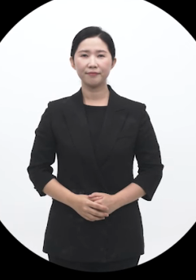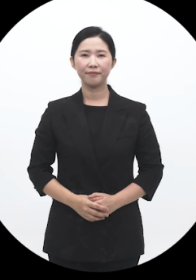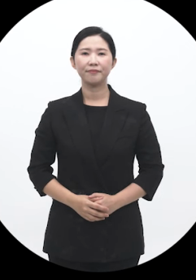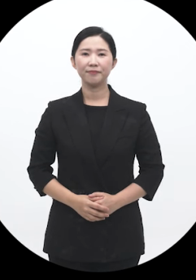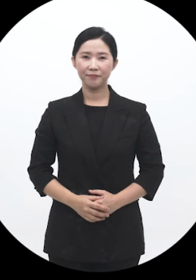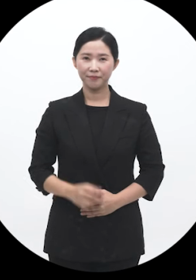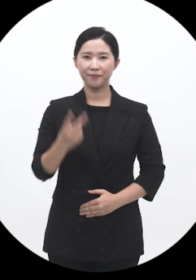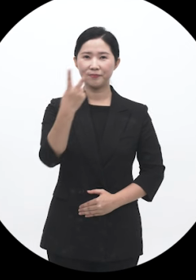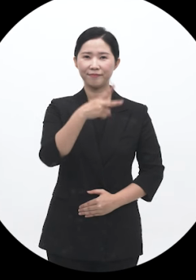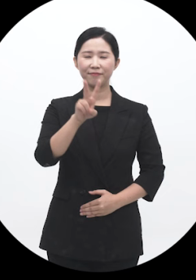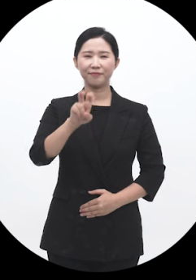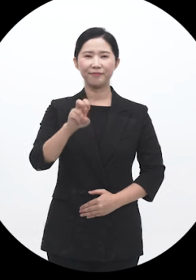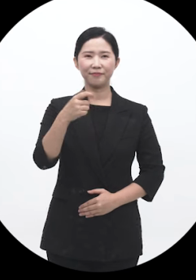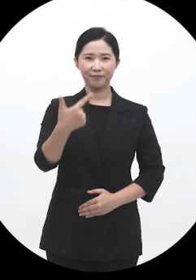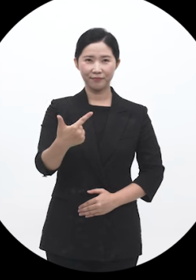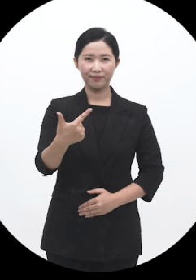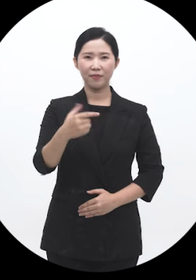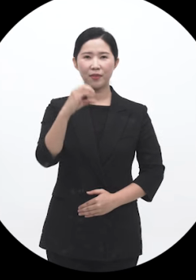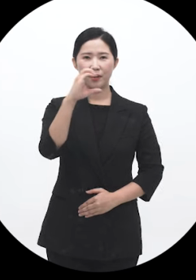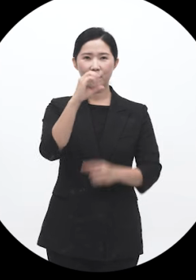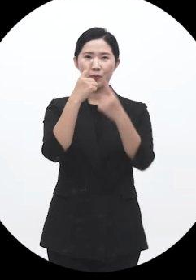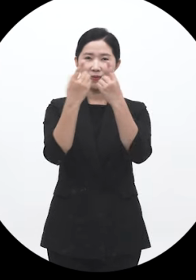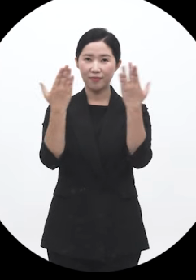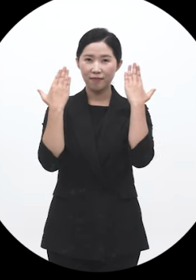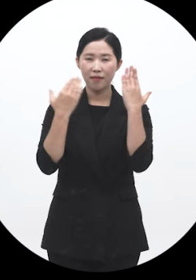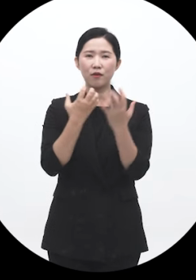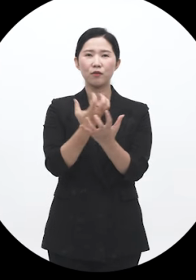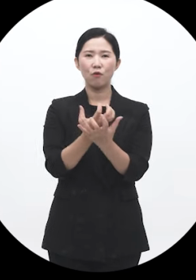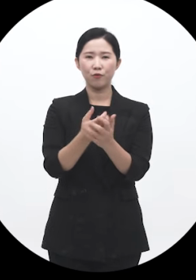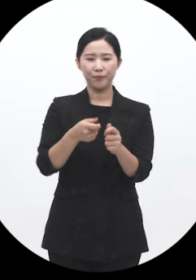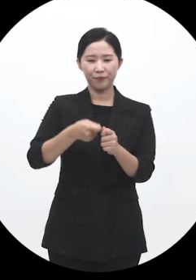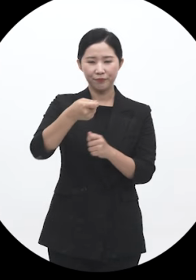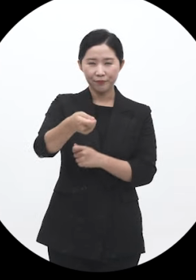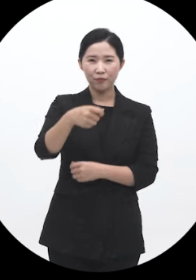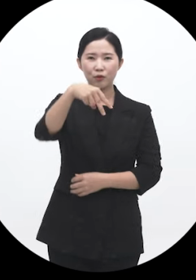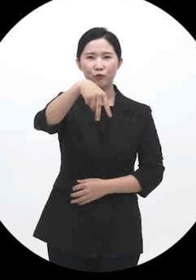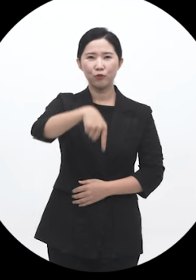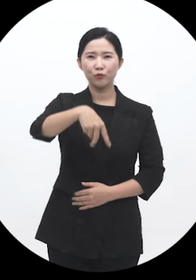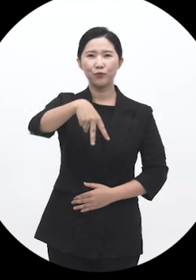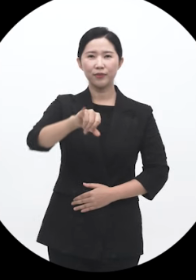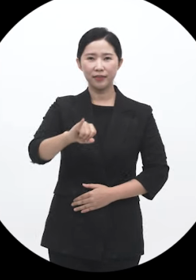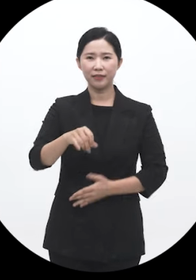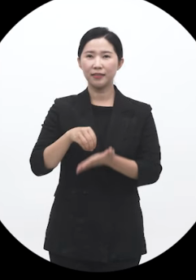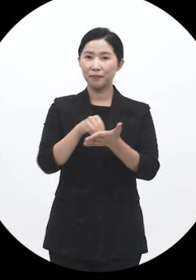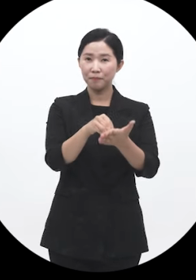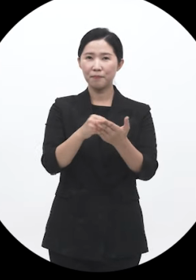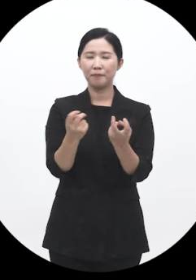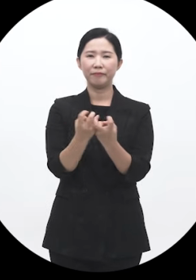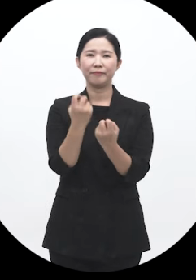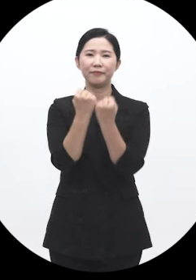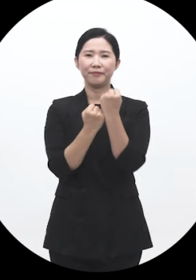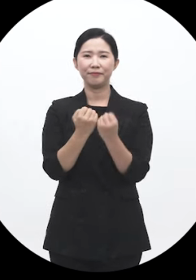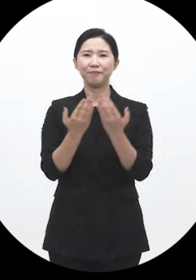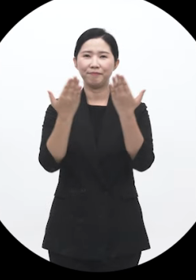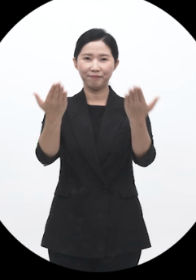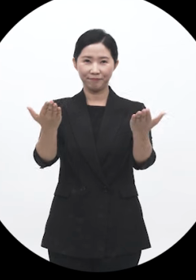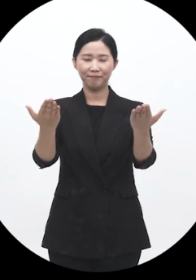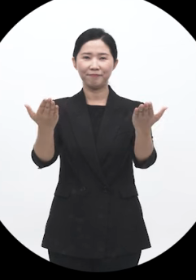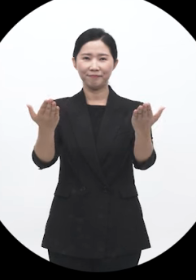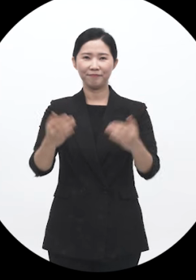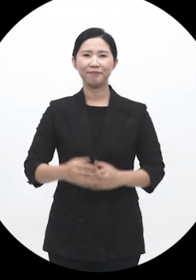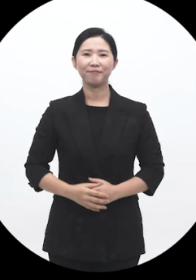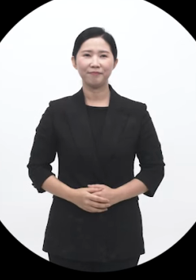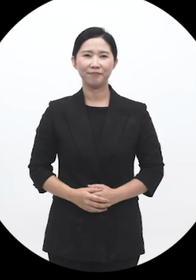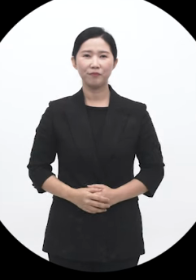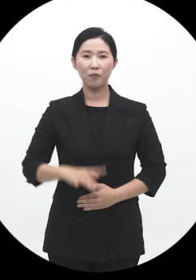지금까지 2026학년도 가톨릭대학교 수시 입학 전형에 대해 안내하였습니다. 궁금하신